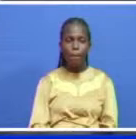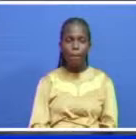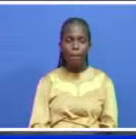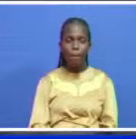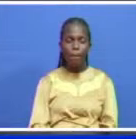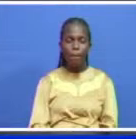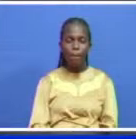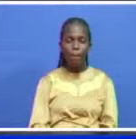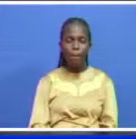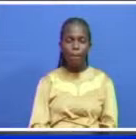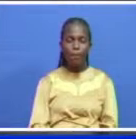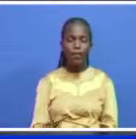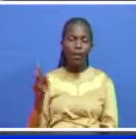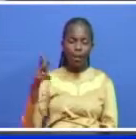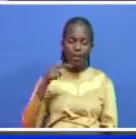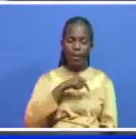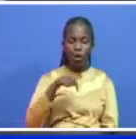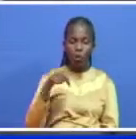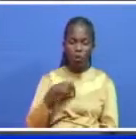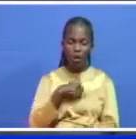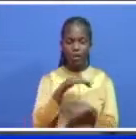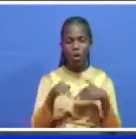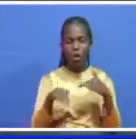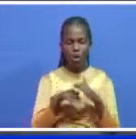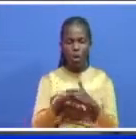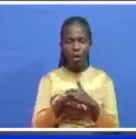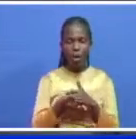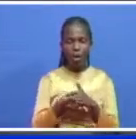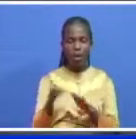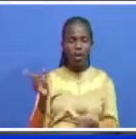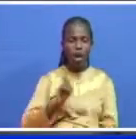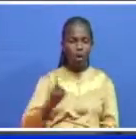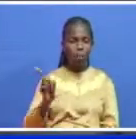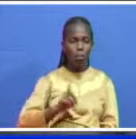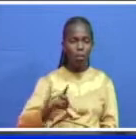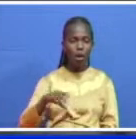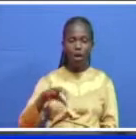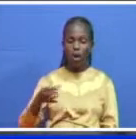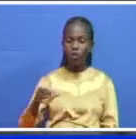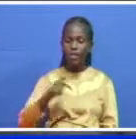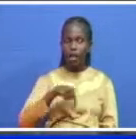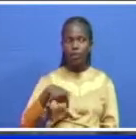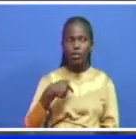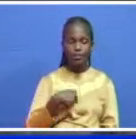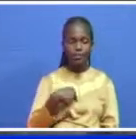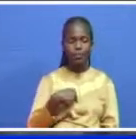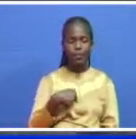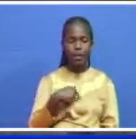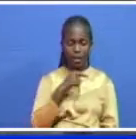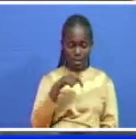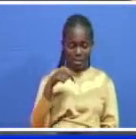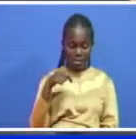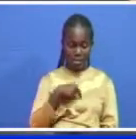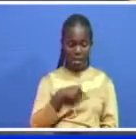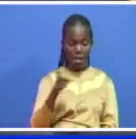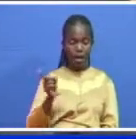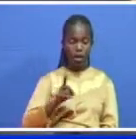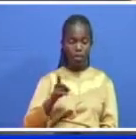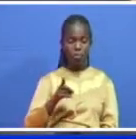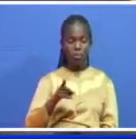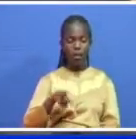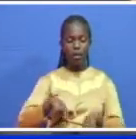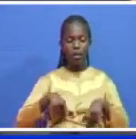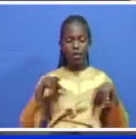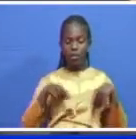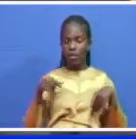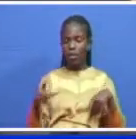Kenya ni yetu sisi wote, na Nairobi ni county yetu. Sisi tunaishi Nairobi, wengine